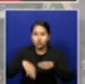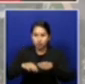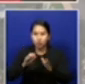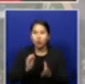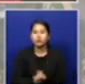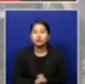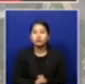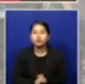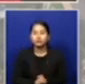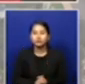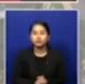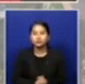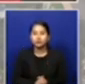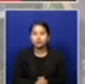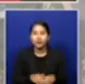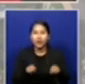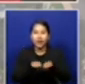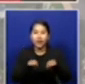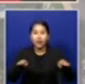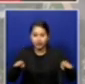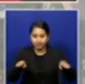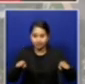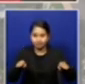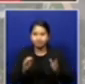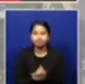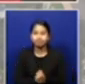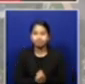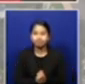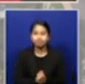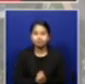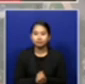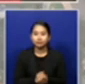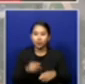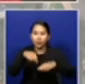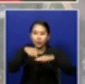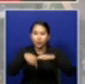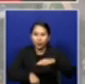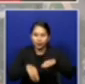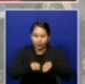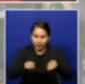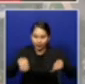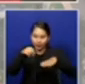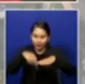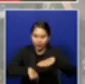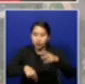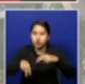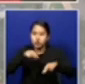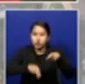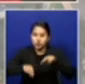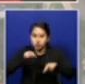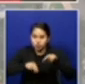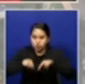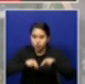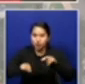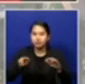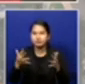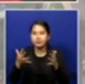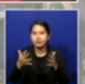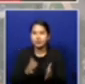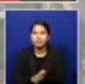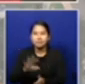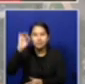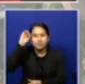อาจจะทําหยาบไปสักเล็กน้อยไม่ได้ลงลึกไม่ได้ค้นหาเชิงลึกไม่ได้เข้า